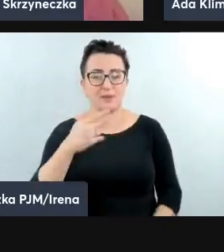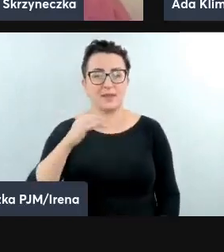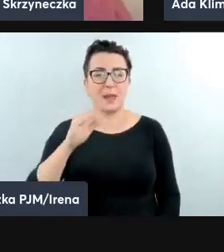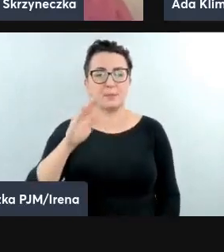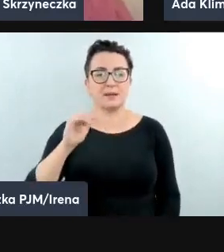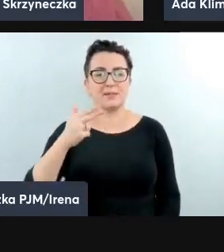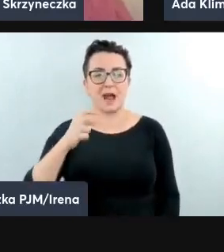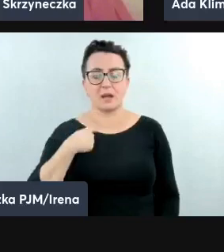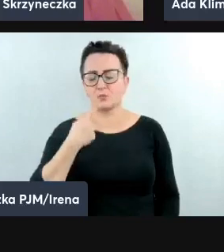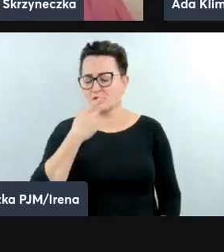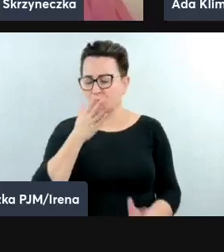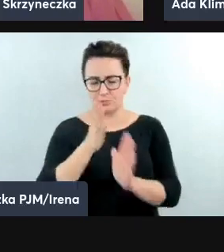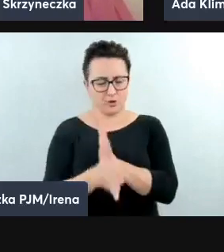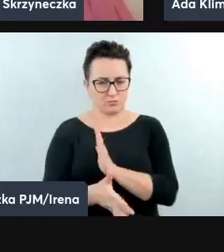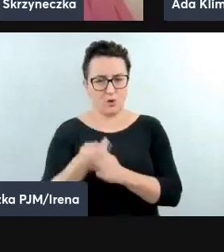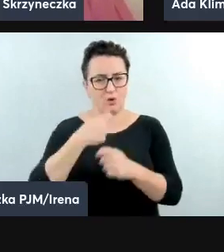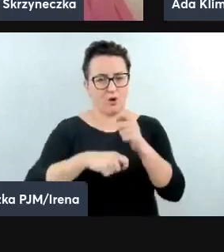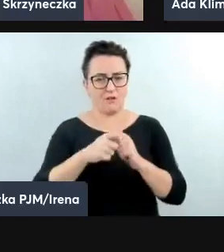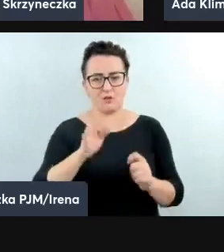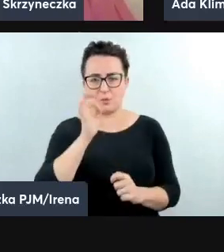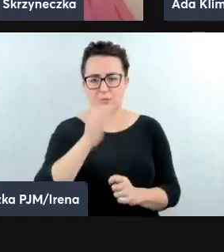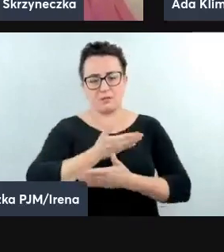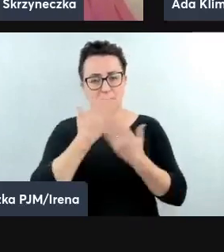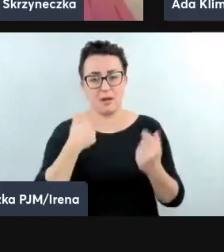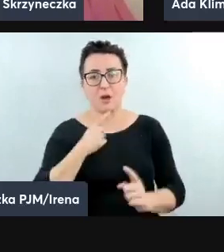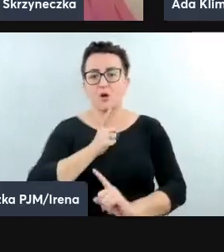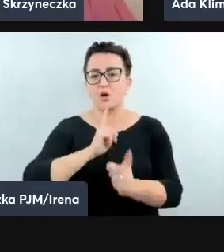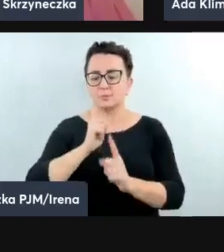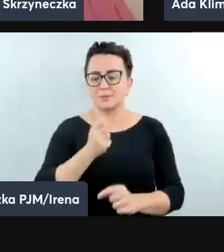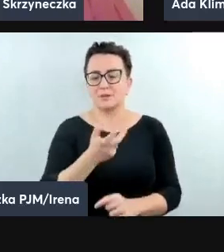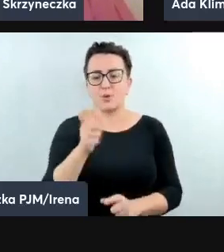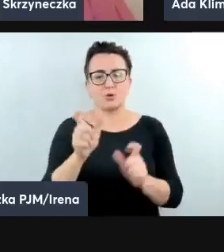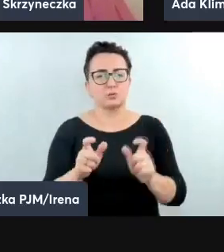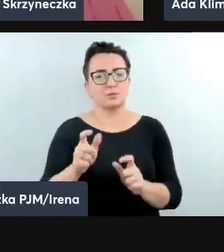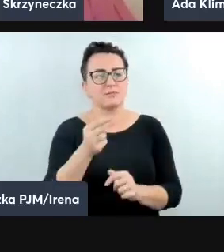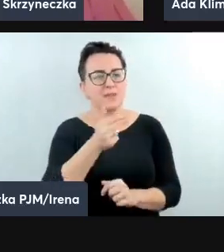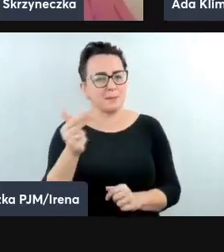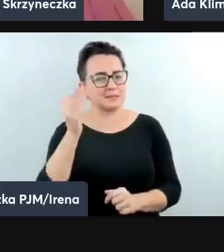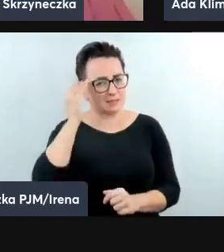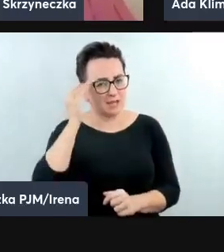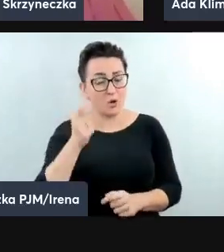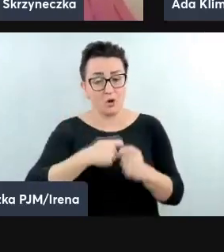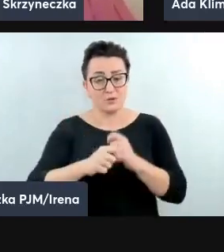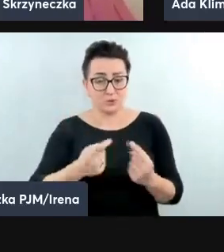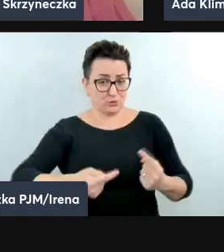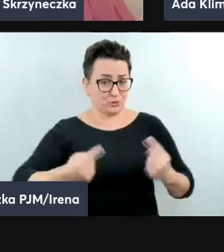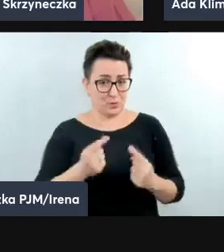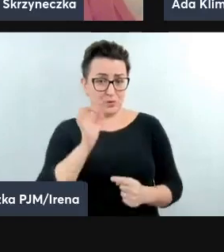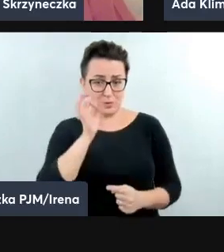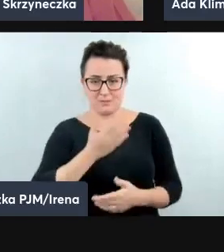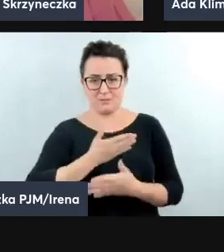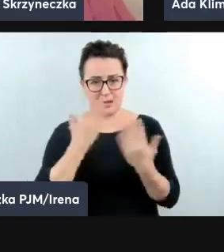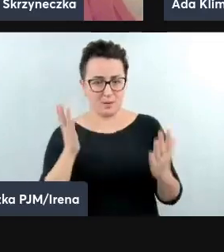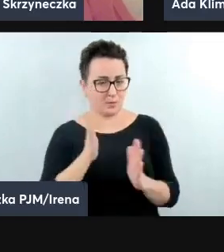kilkoma osobami, które też siedzą w temacie. Nikt nie ma na to dobrego rozwiązania. Więc dla mnie wtedy jest po prostu takie rozwiązanie